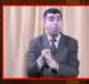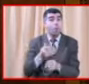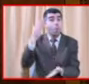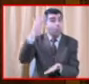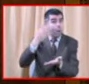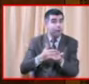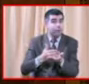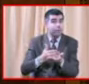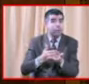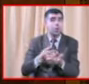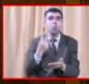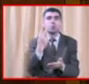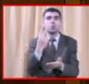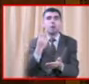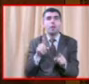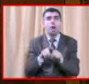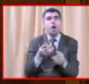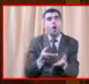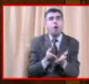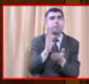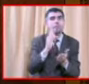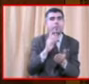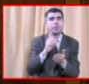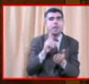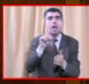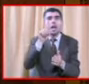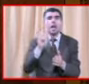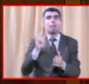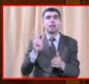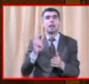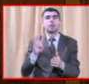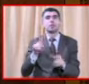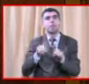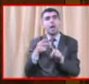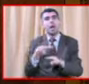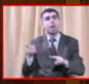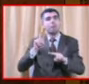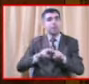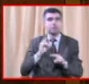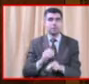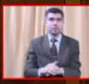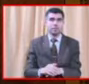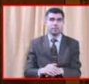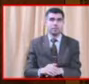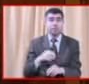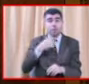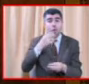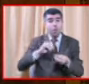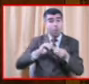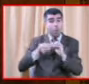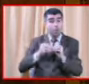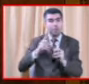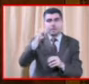جبدوهم، ولكن جوج اخرين في 14 ديال الناس مشاو. اذا هاد المشكل مشكل كبير جدا.